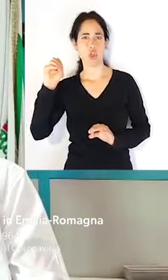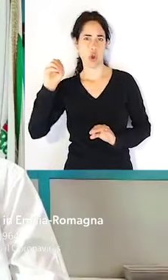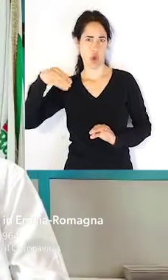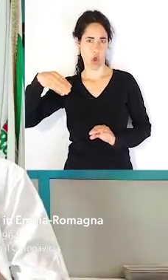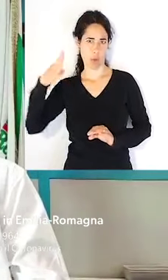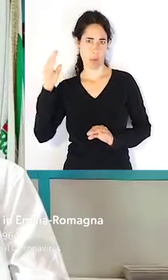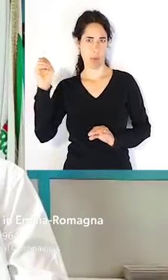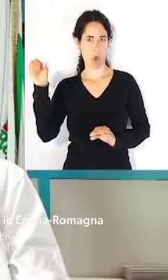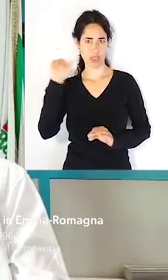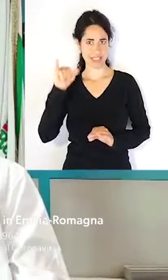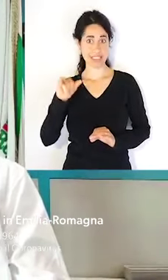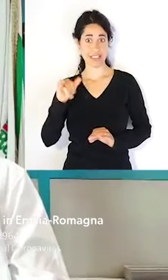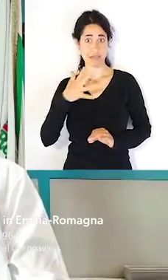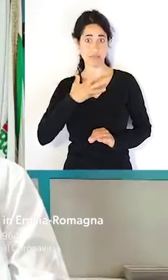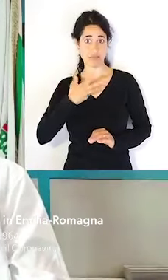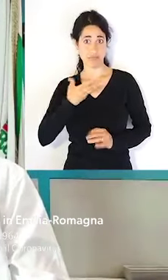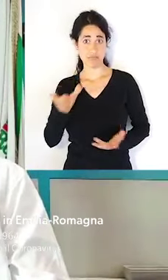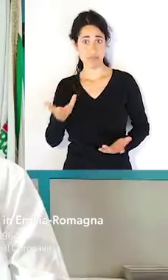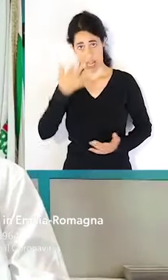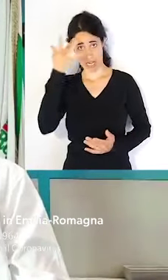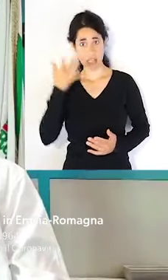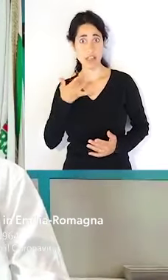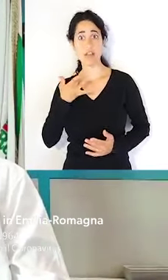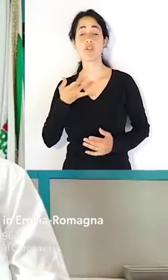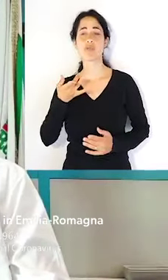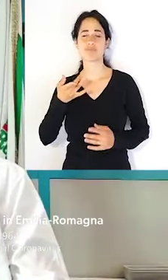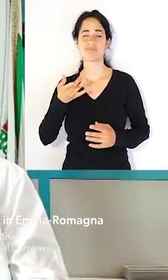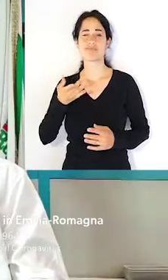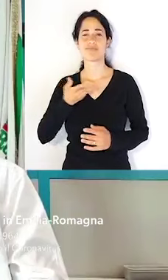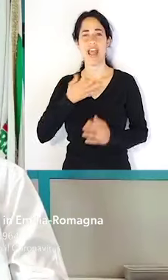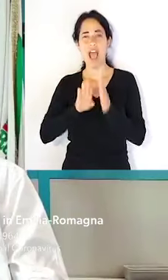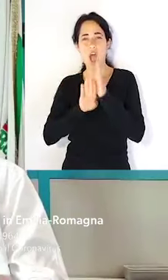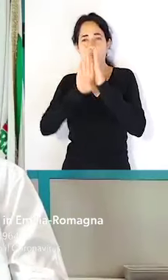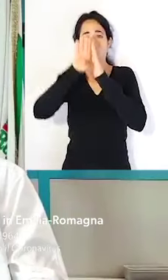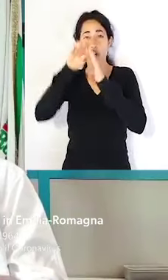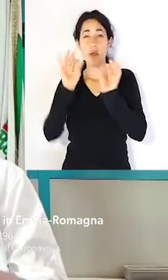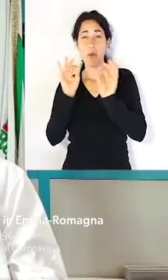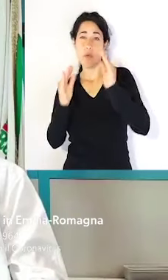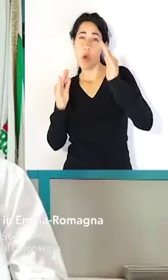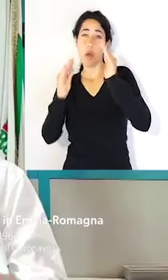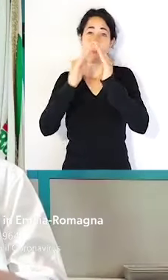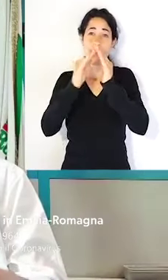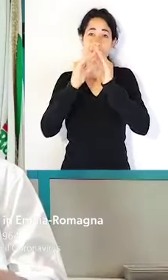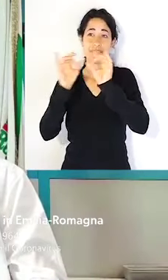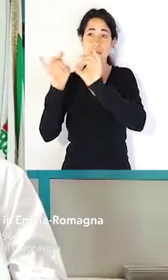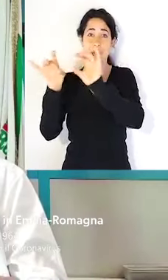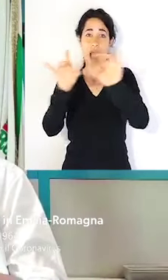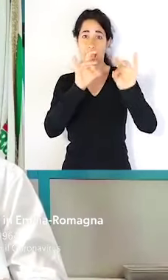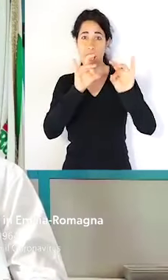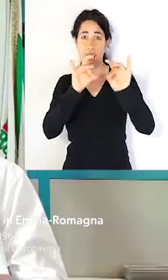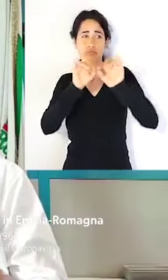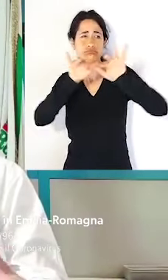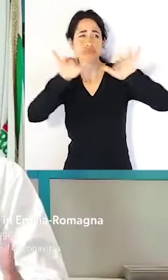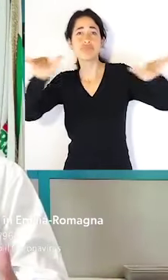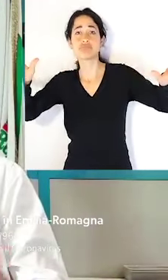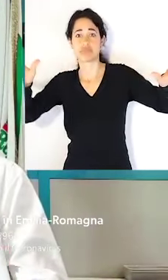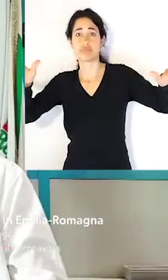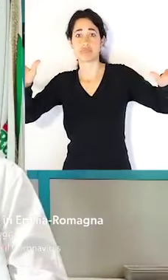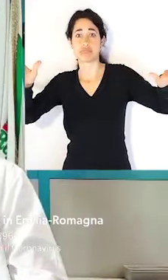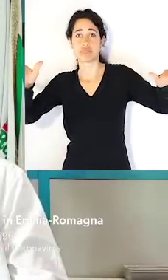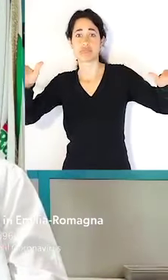casi, soprattutto nell'apice della curva epidemiologica. Quindi noi siamo in tutti i protocolli di ricerca,